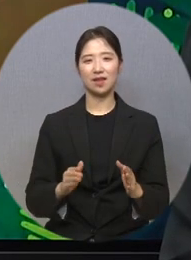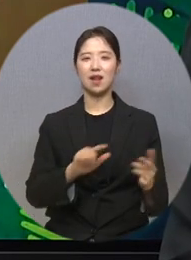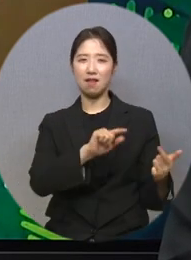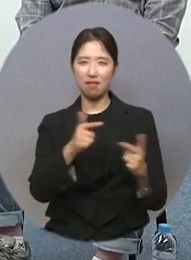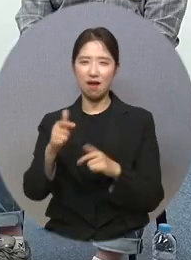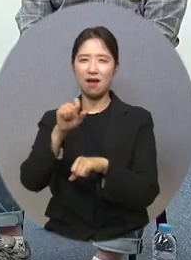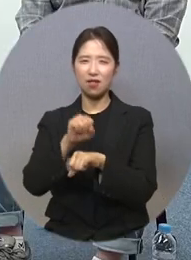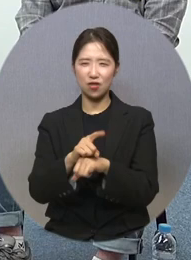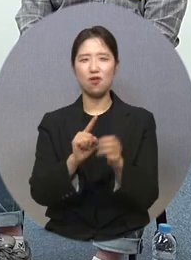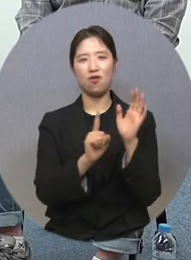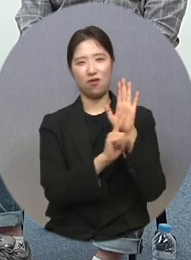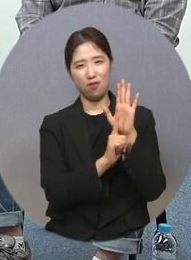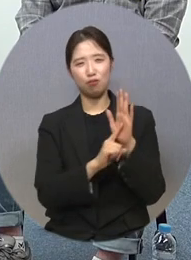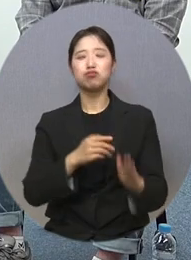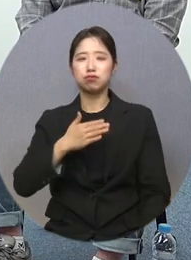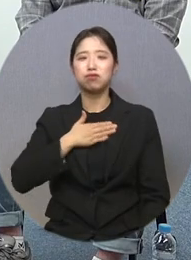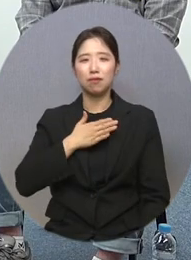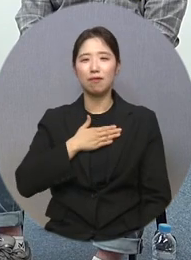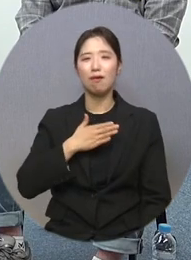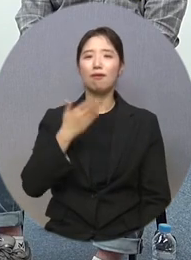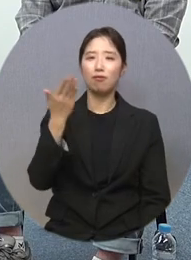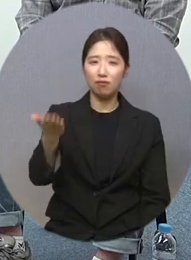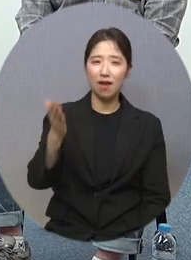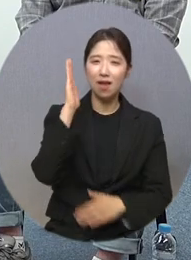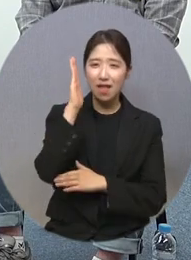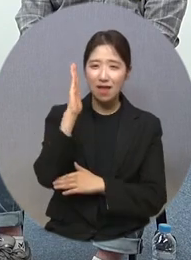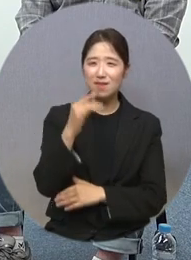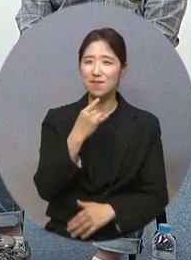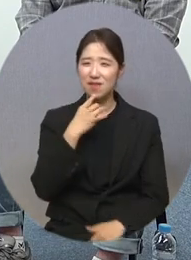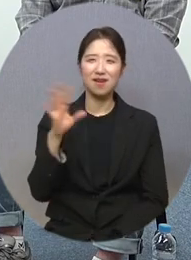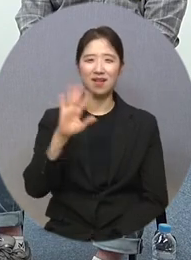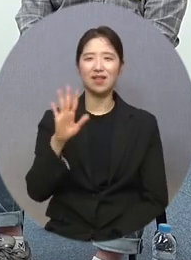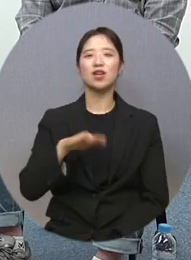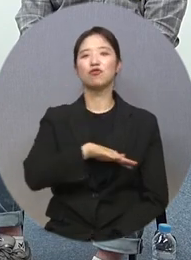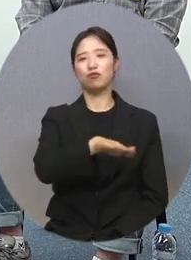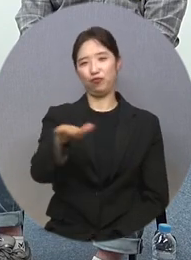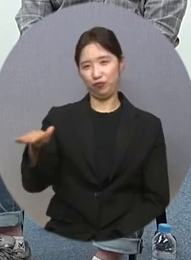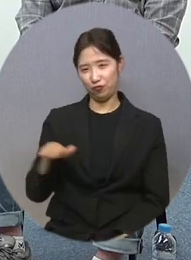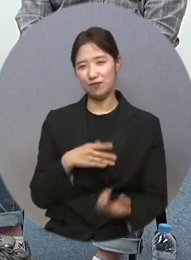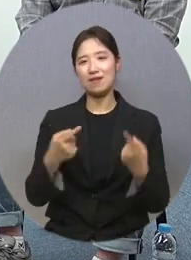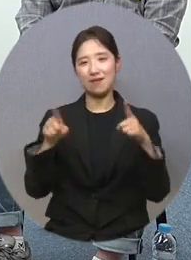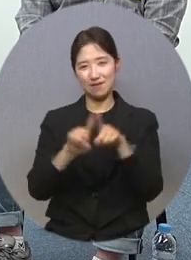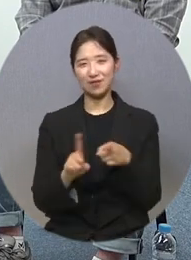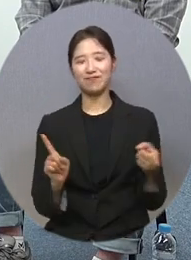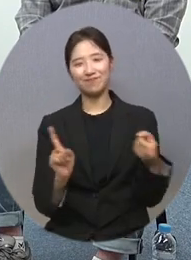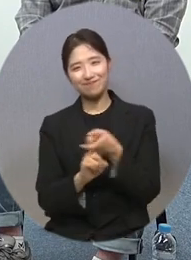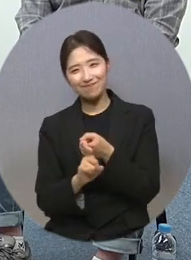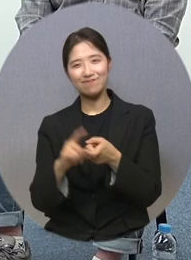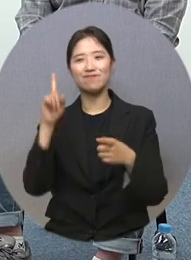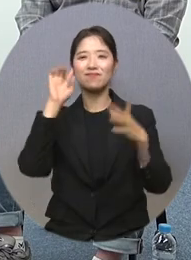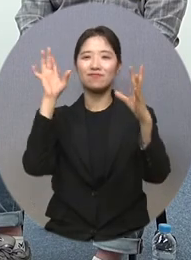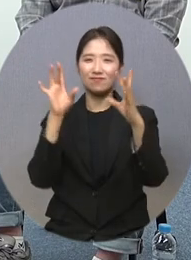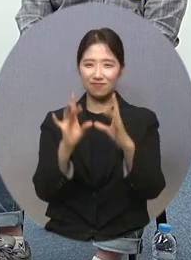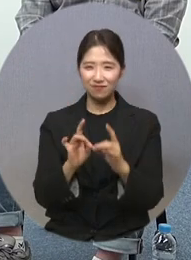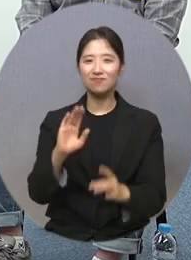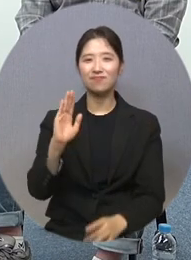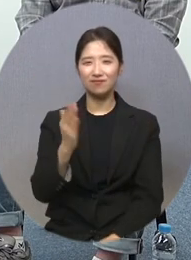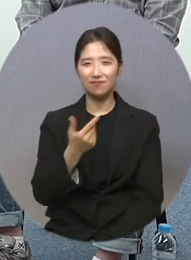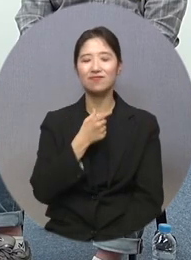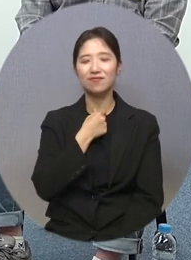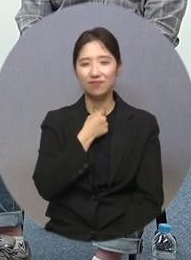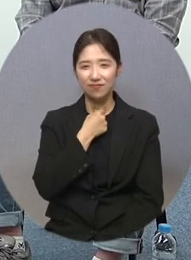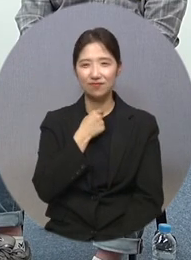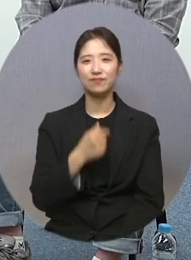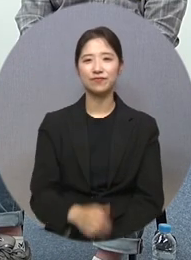또 그냥 내 얘기, 네 얘기가 아니라 우리의 얘기로 이 공감을 만들어내는 작은 계기가 됐으면